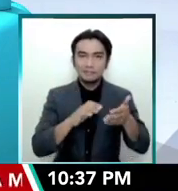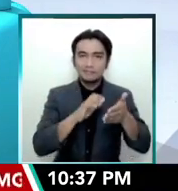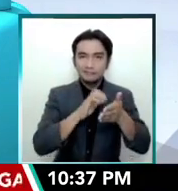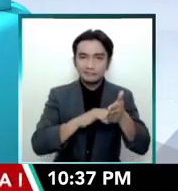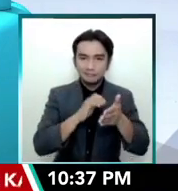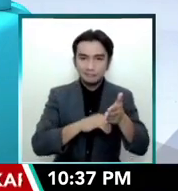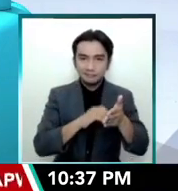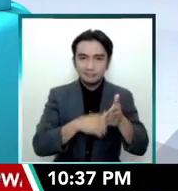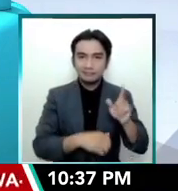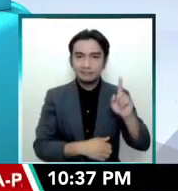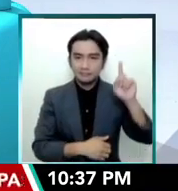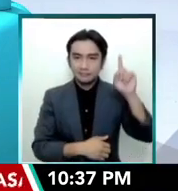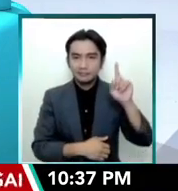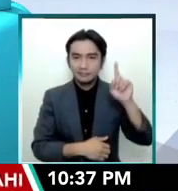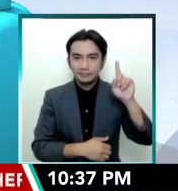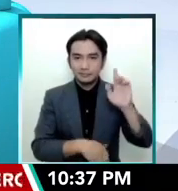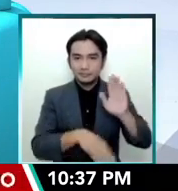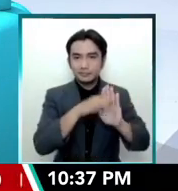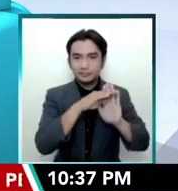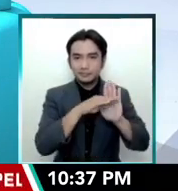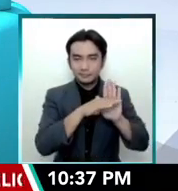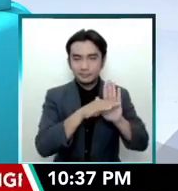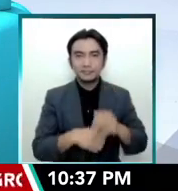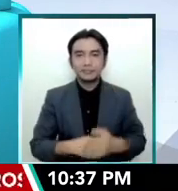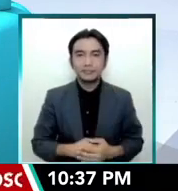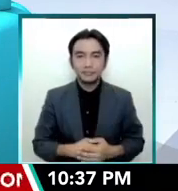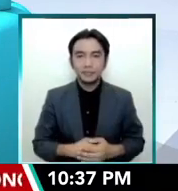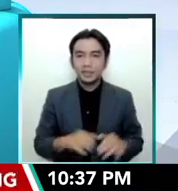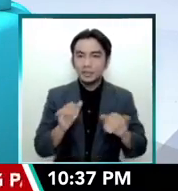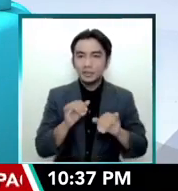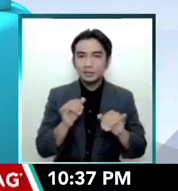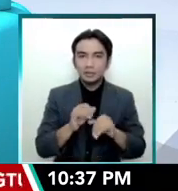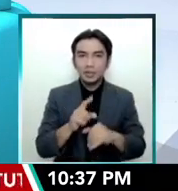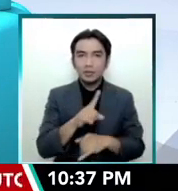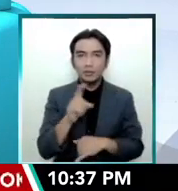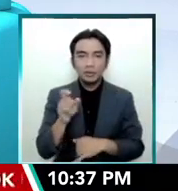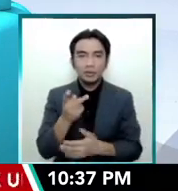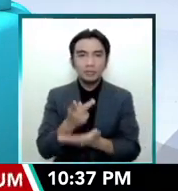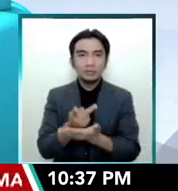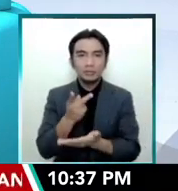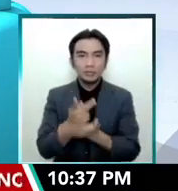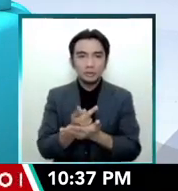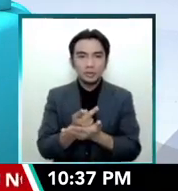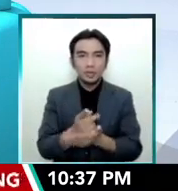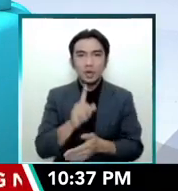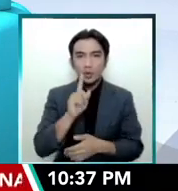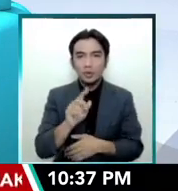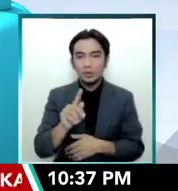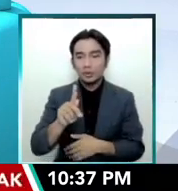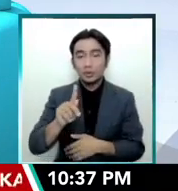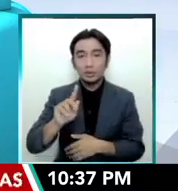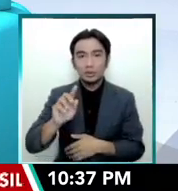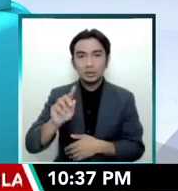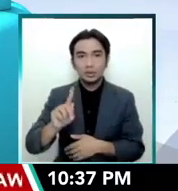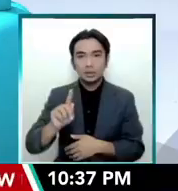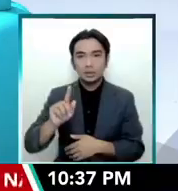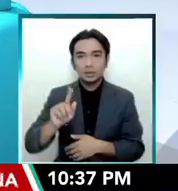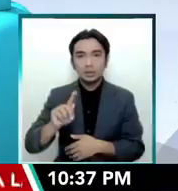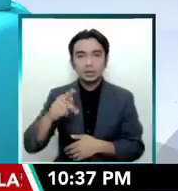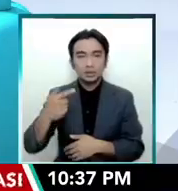kilo ng LPG o katumbas ng 100 piso sa kada 11 kilogram na tangke ng LPG.